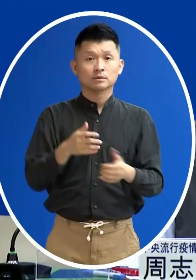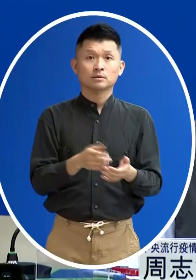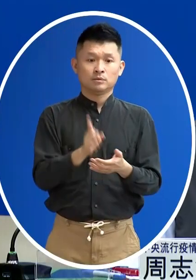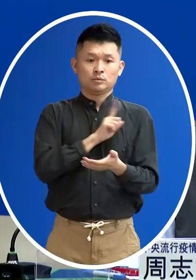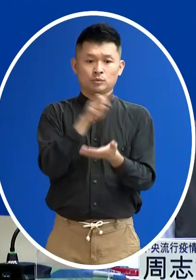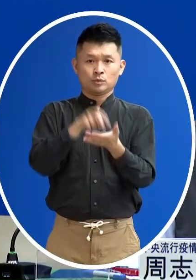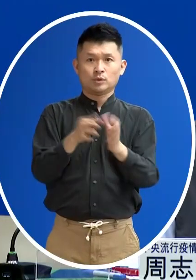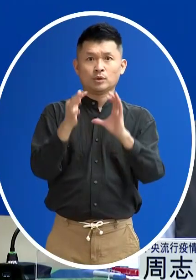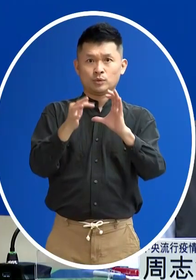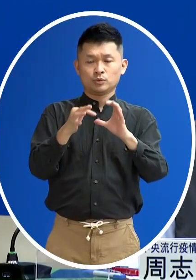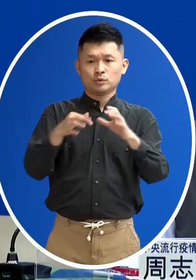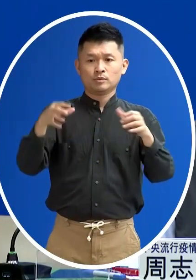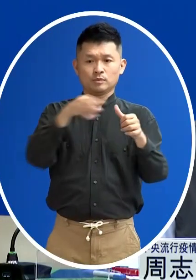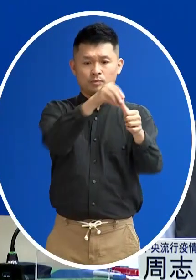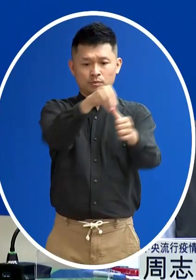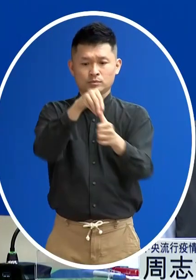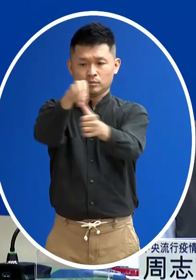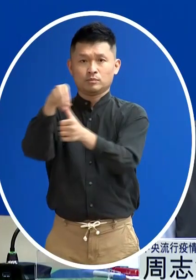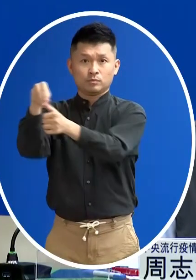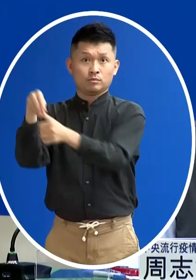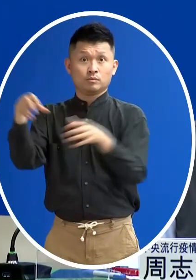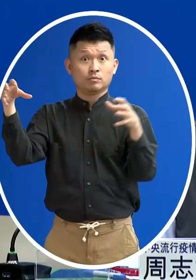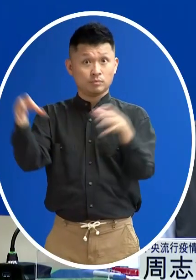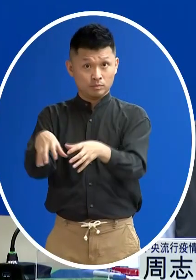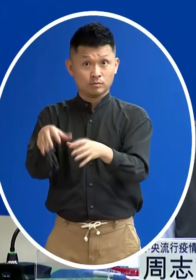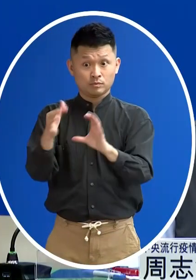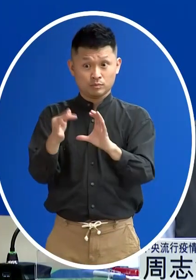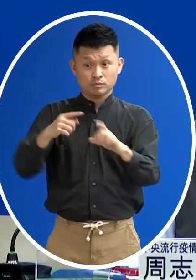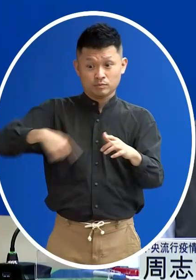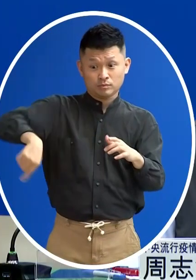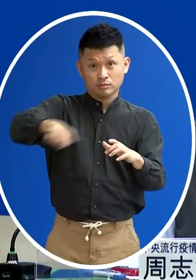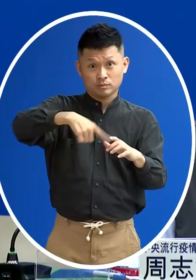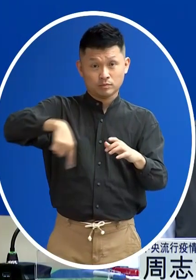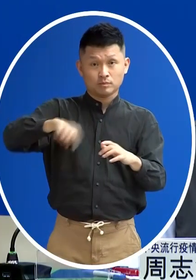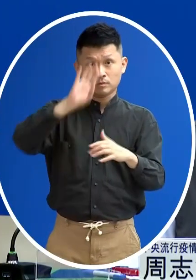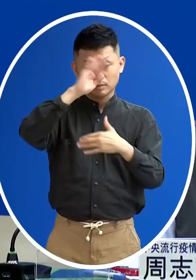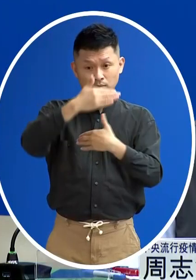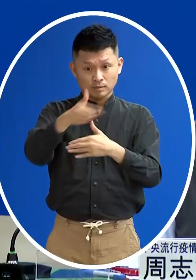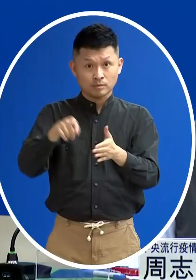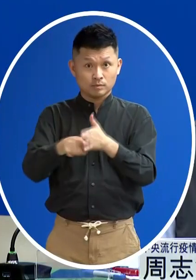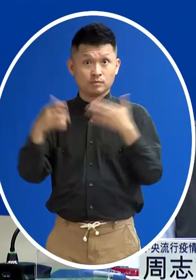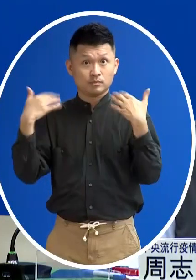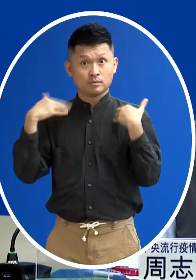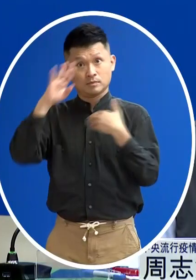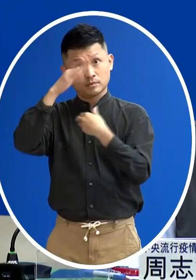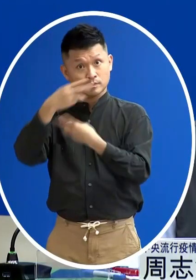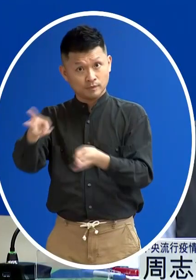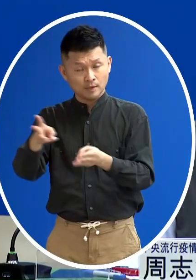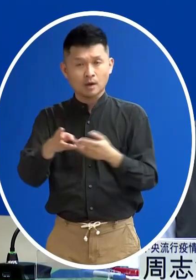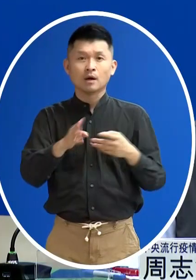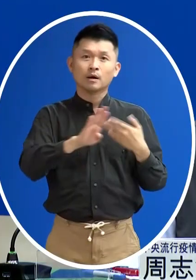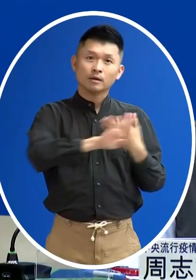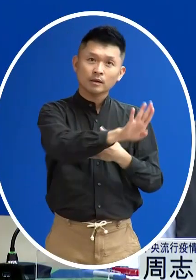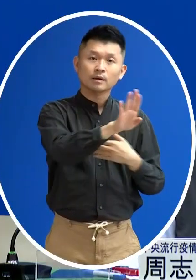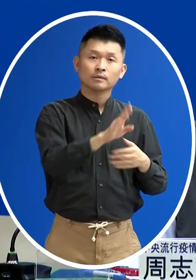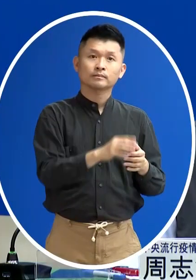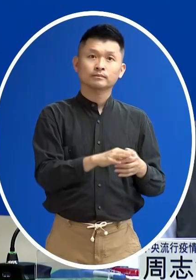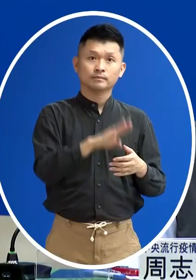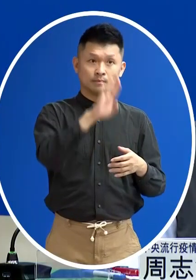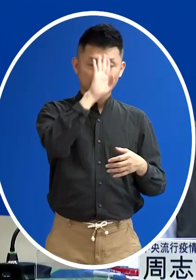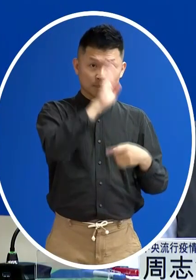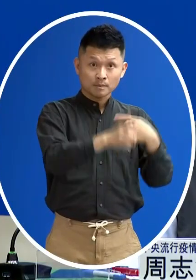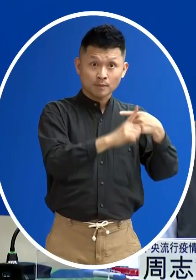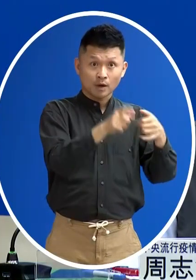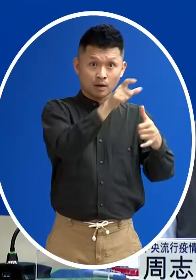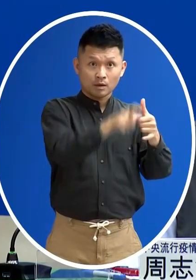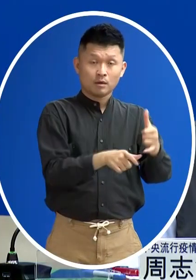独立的区域集中来设置之外，就是一整区一个病房就是专责病房之外，也开放说可以用确诊个案已